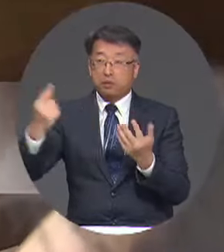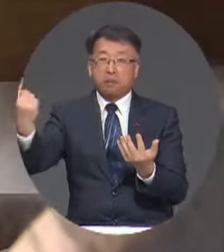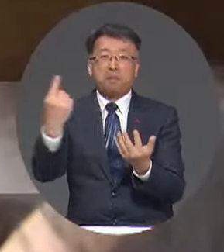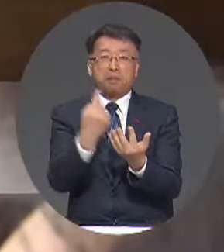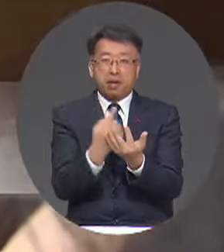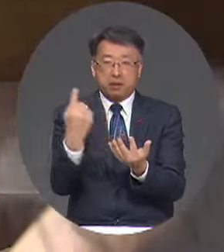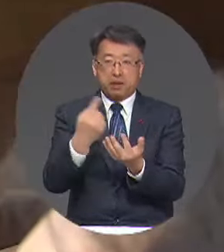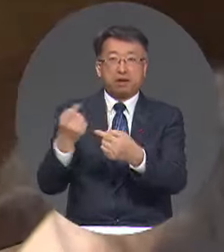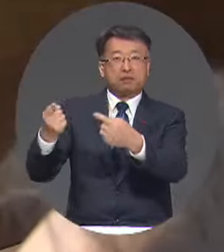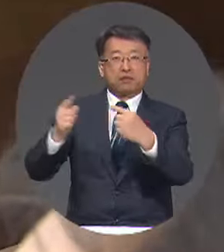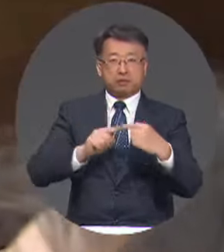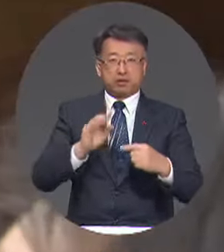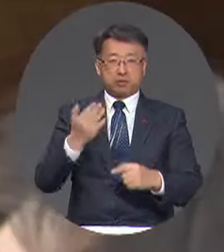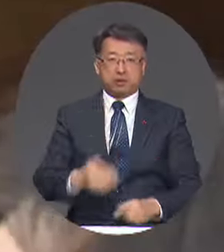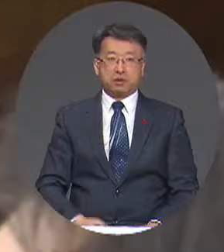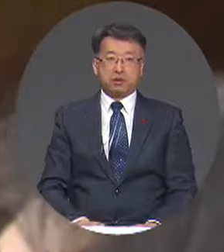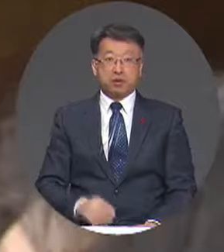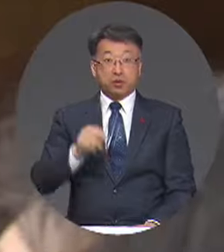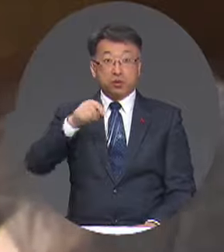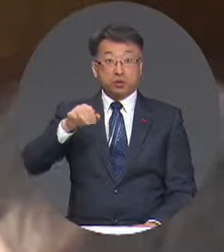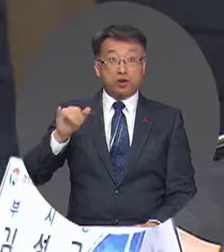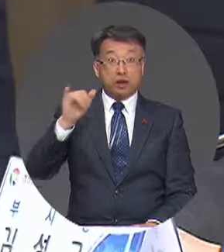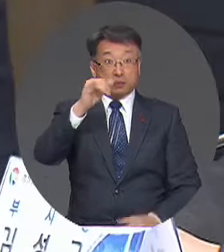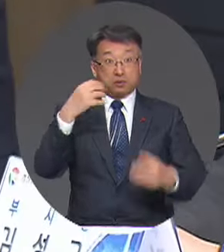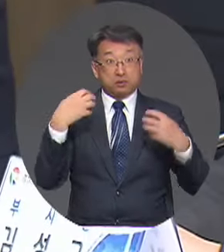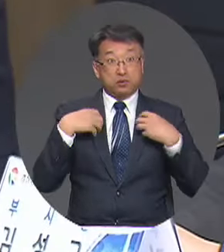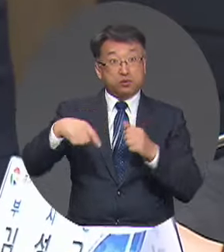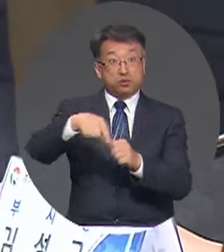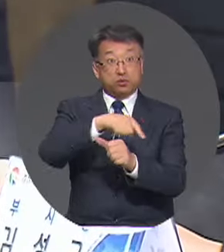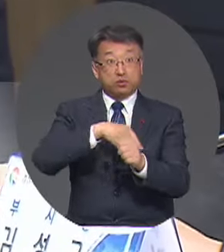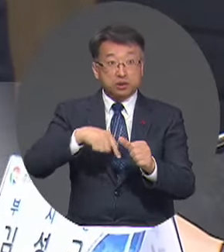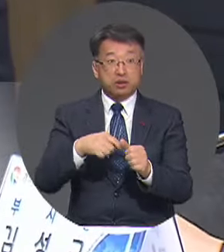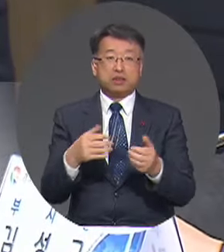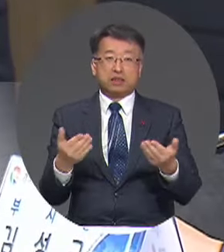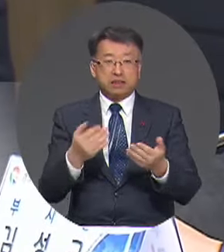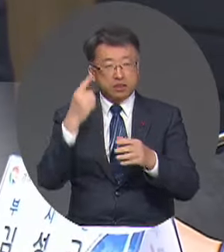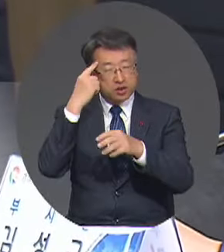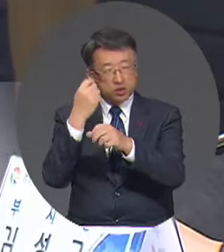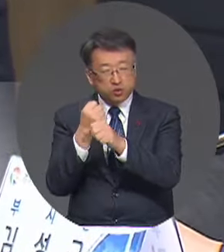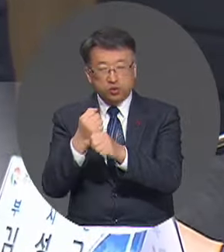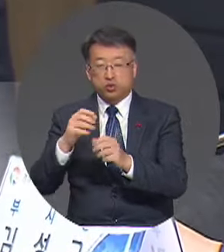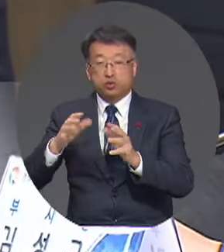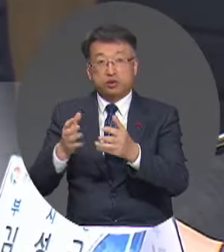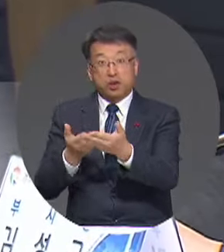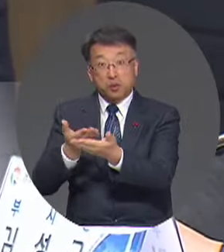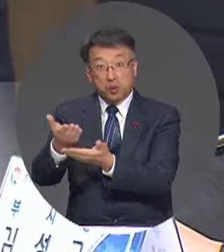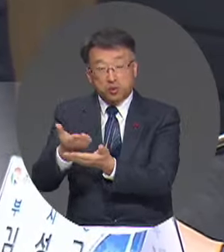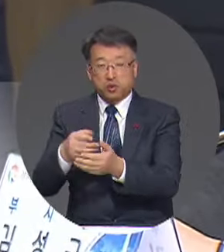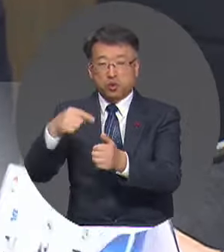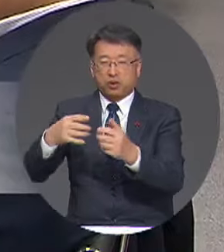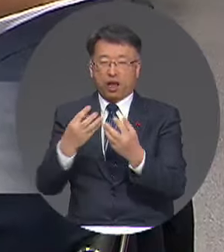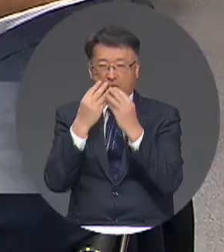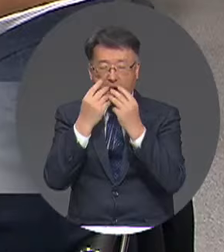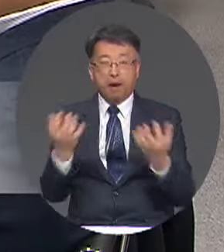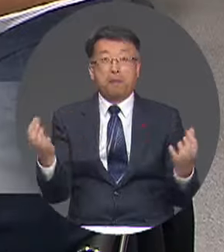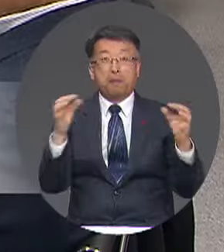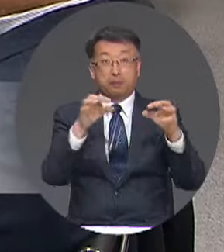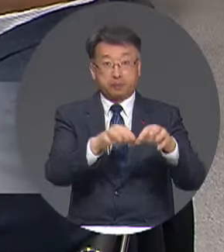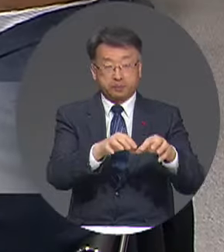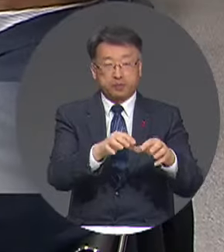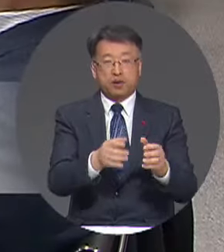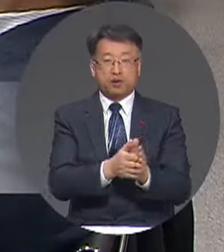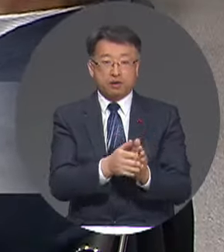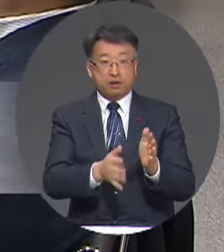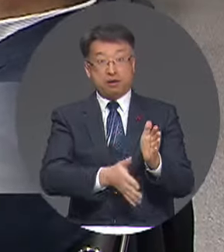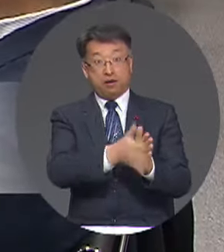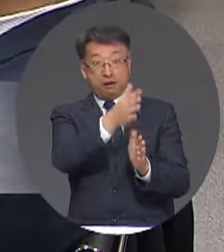공무원들도 참여시킵니다. 우주항공청 주변을 산업과 연구, 국제교류, 교육기능까지 갖춘 복합